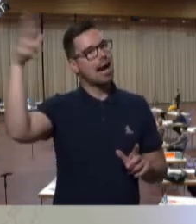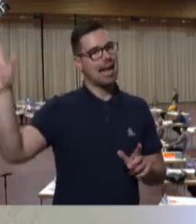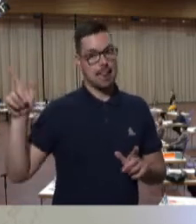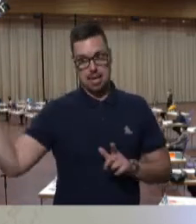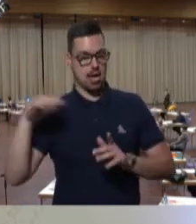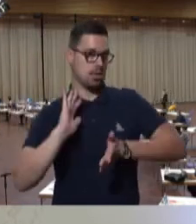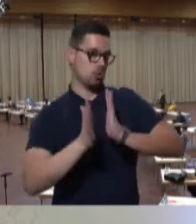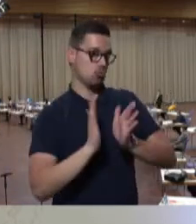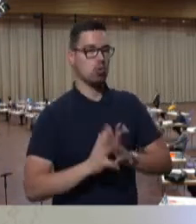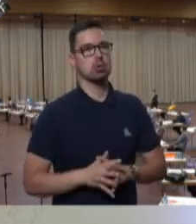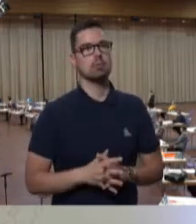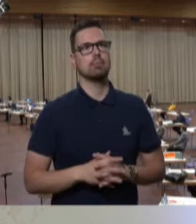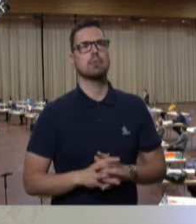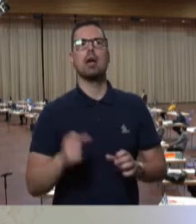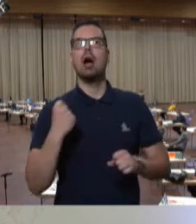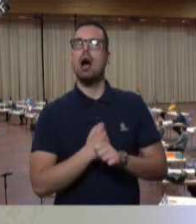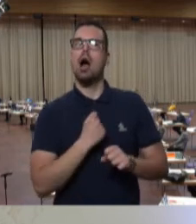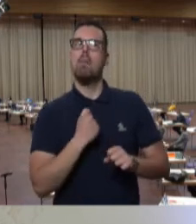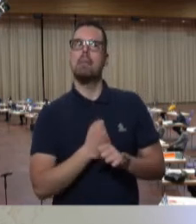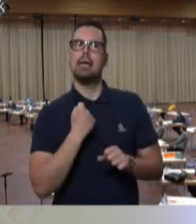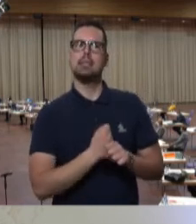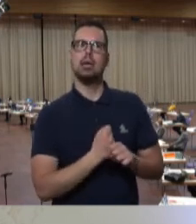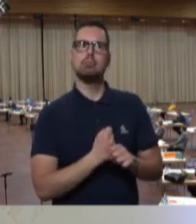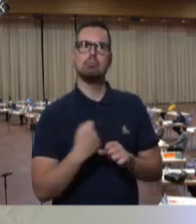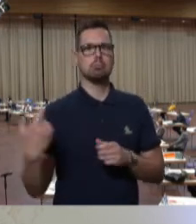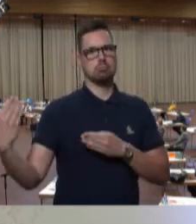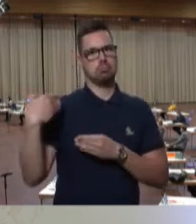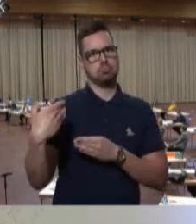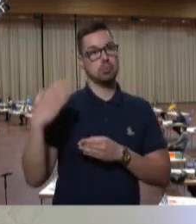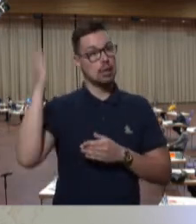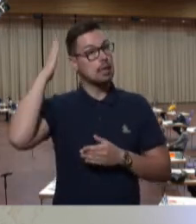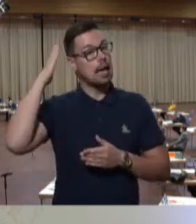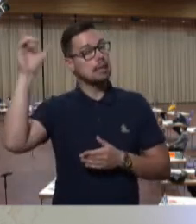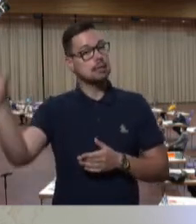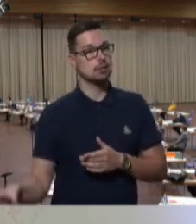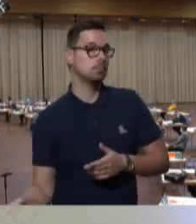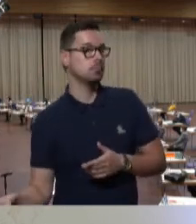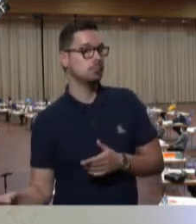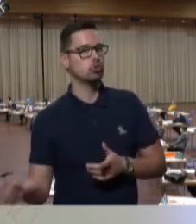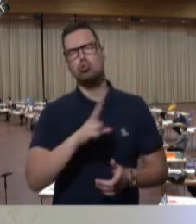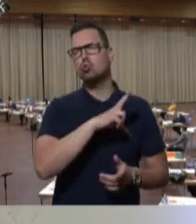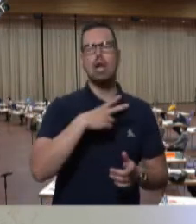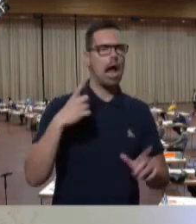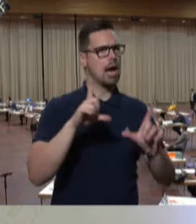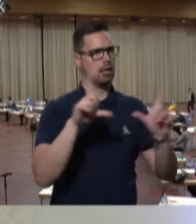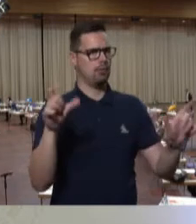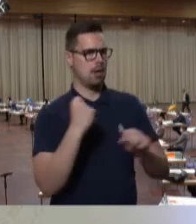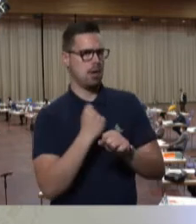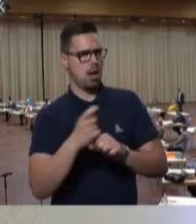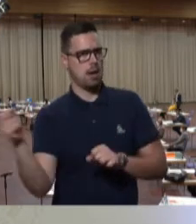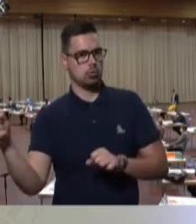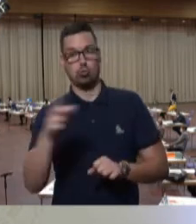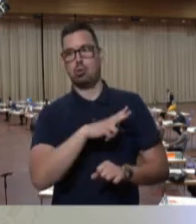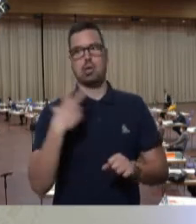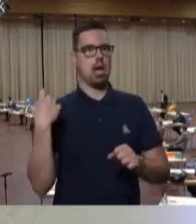Hinausgehen hat mich ein Mitarbeiter angesprochen, den ich kenne und der schon länger in dieser Firma arbeitet, ja, sein ganzes Leben